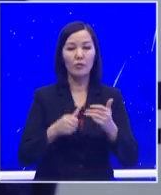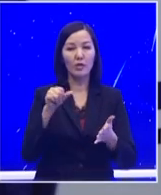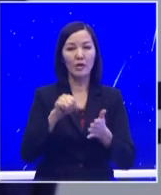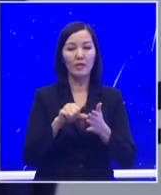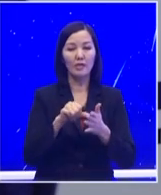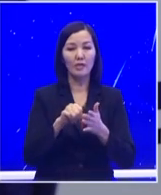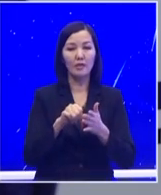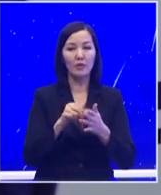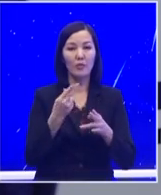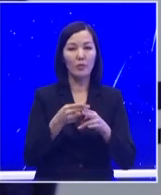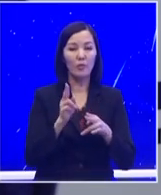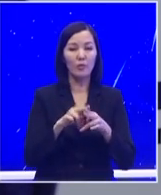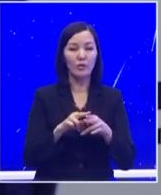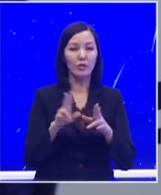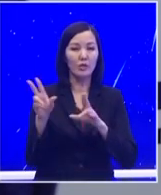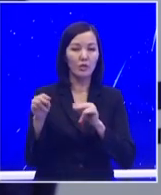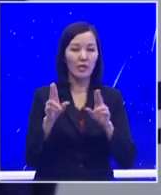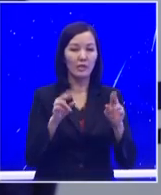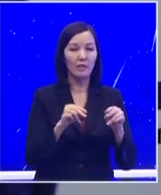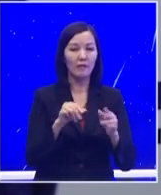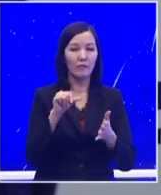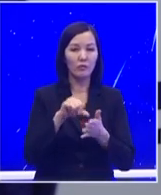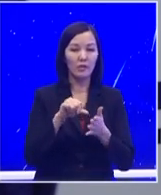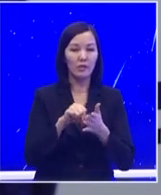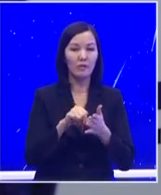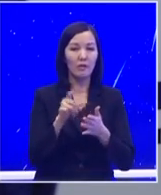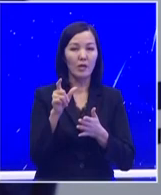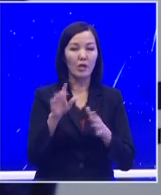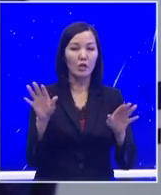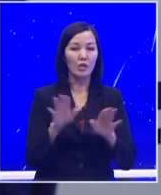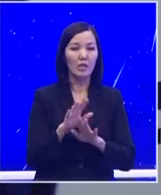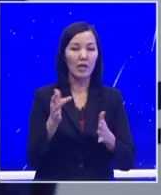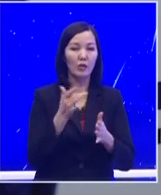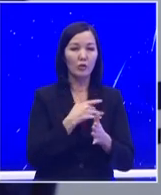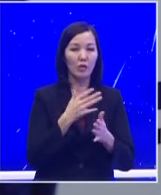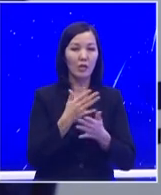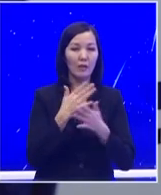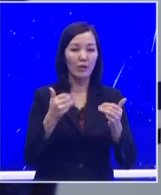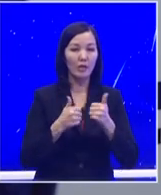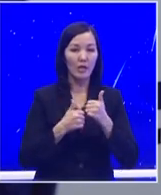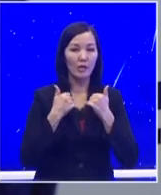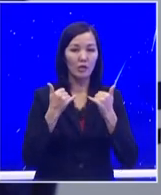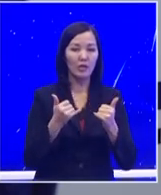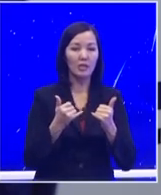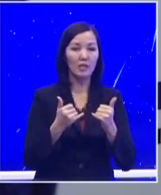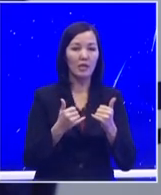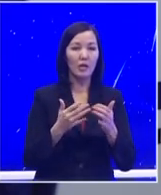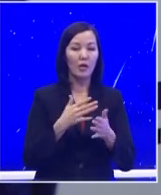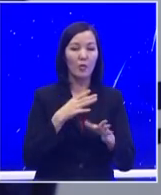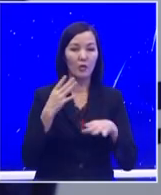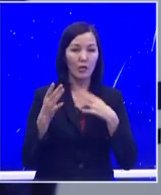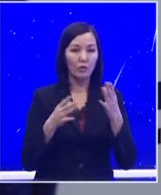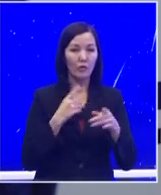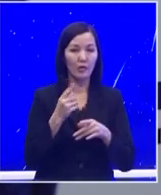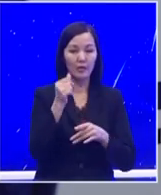Наш квинтет очень счастлив, что смог поучаствовать в конкурсе «Жырлайда Жюрек». Для нас это большая честь. Мы долго и упорно готовились.